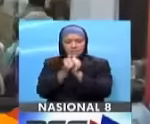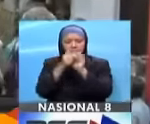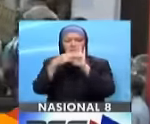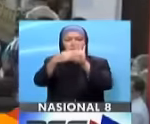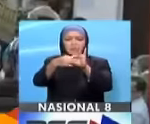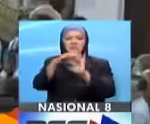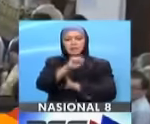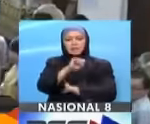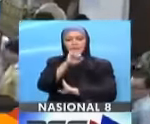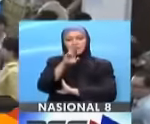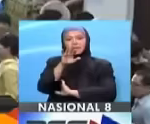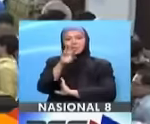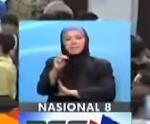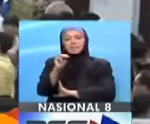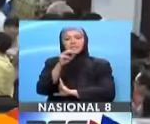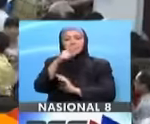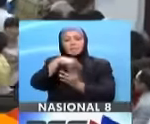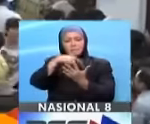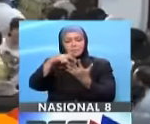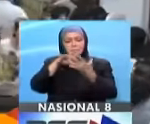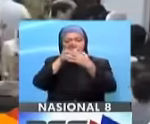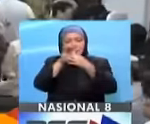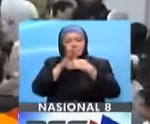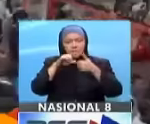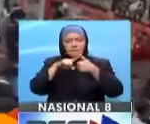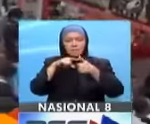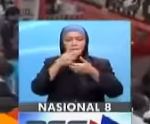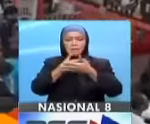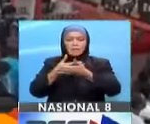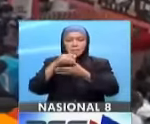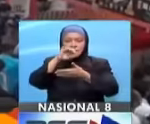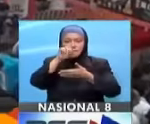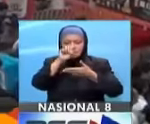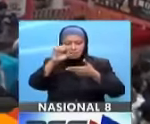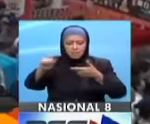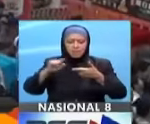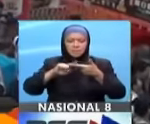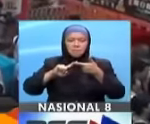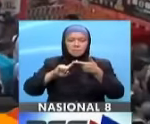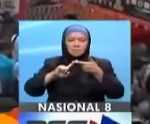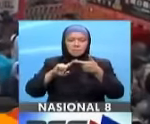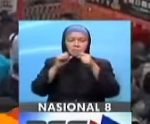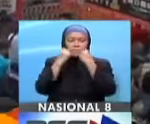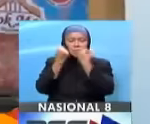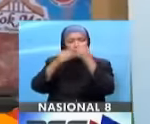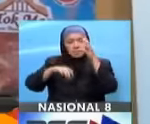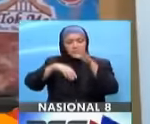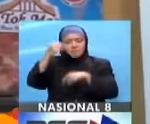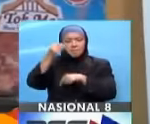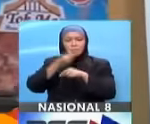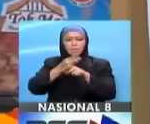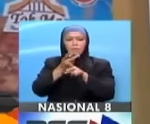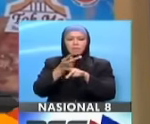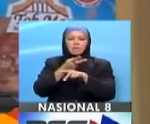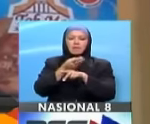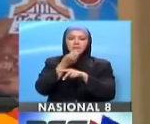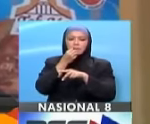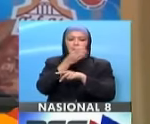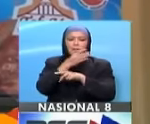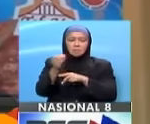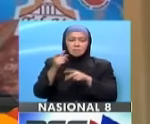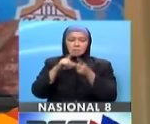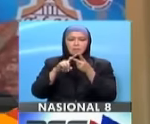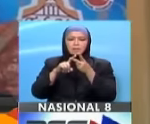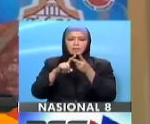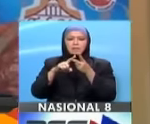SIRIM. Antara yang terlibat, Anak Jasa Malaysia Senyum Berhad, syarikat pengeluar produk makanan dan rempah ratus di bawah jenama